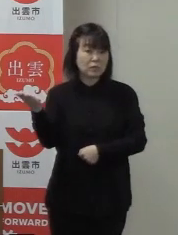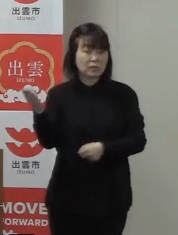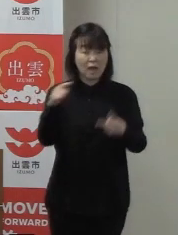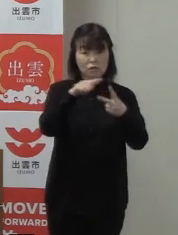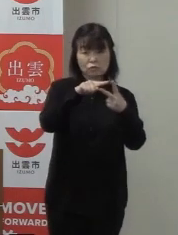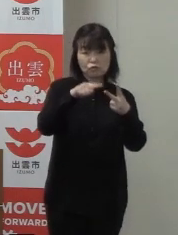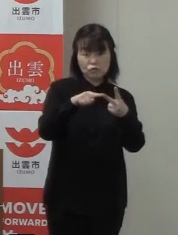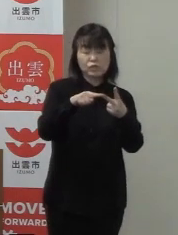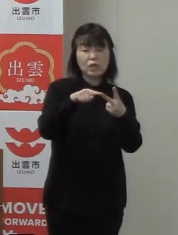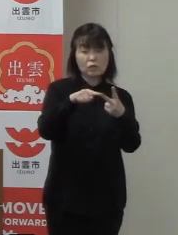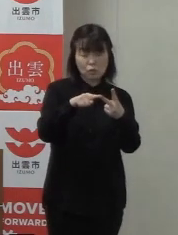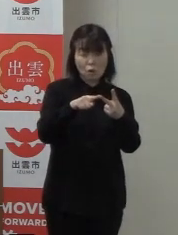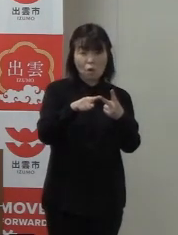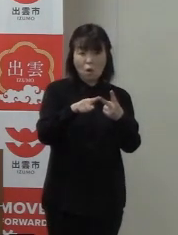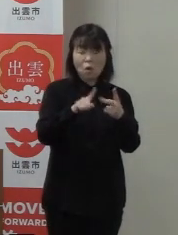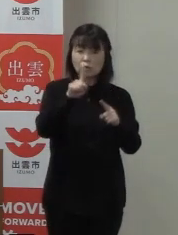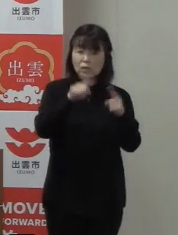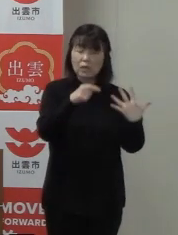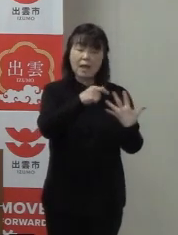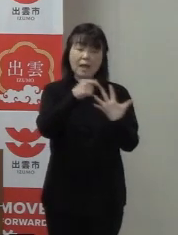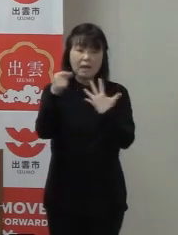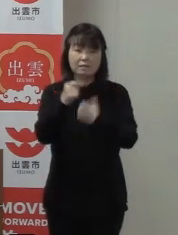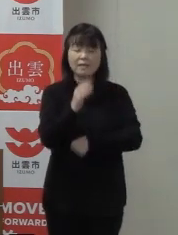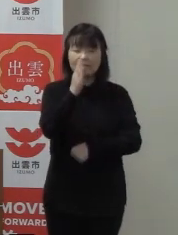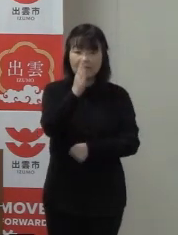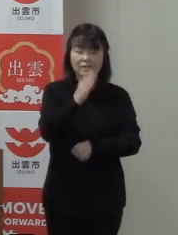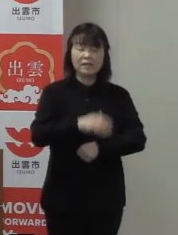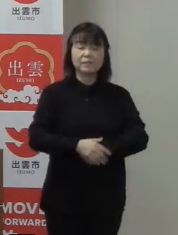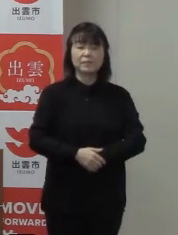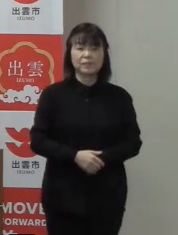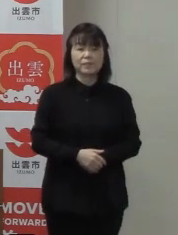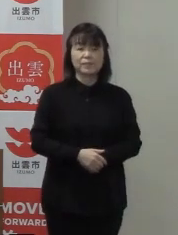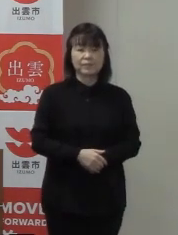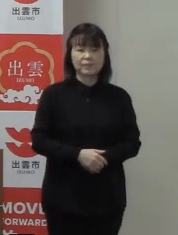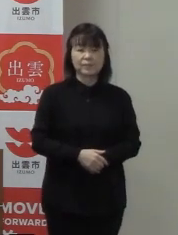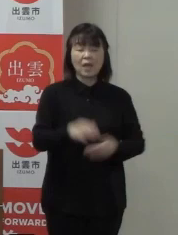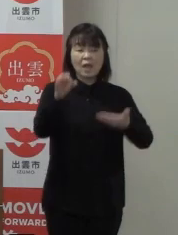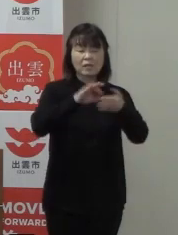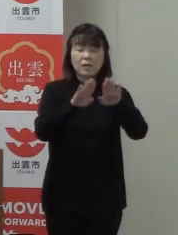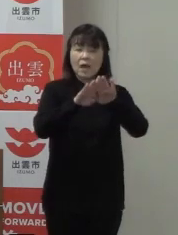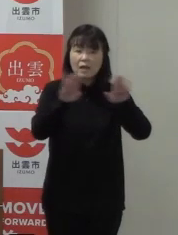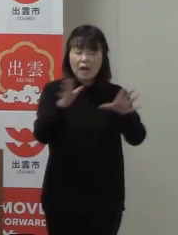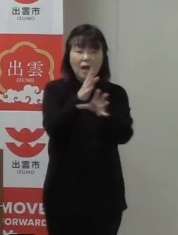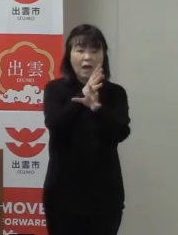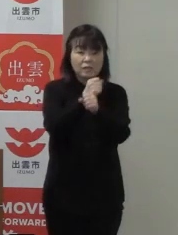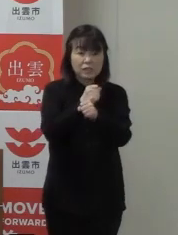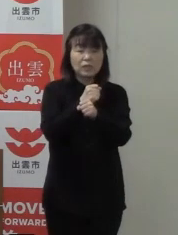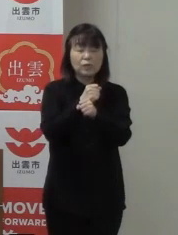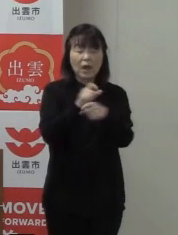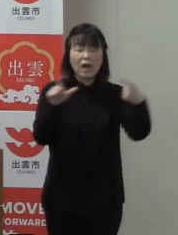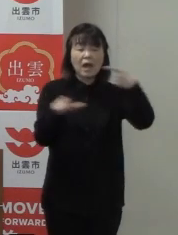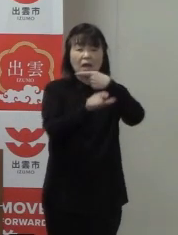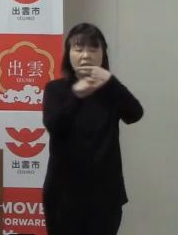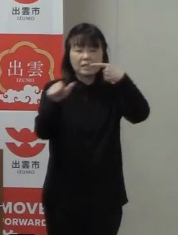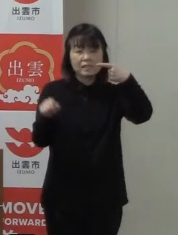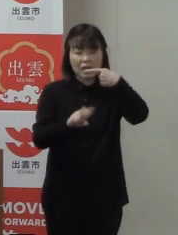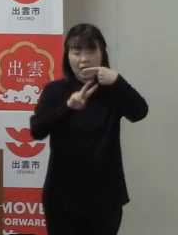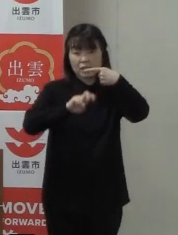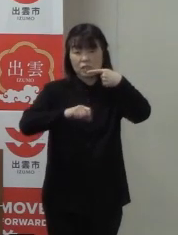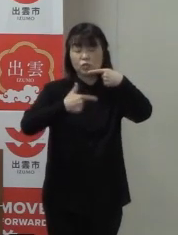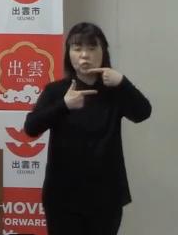選びいただければというふうに思っております。発売は先ほど申し上げました出雲の日であります1月26